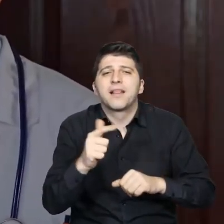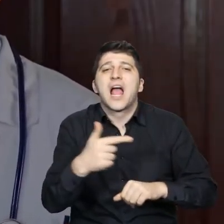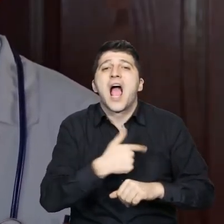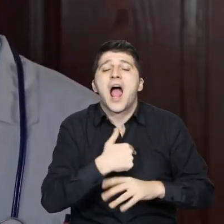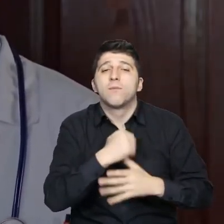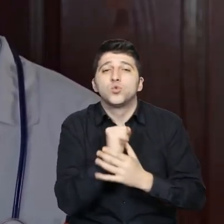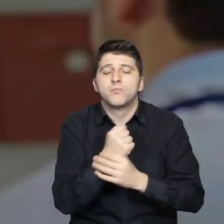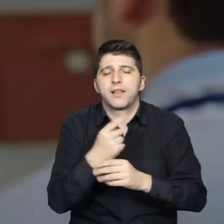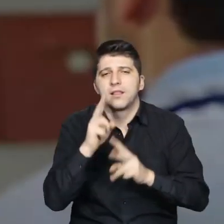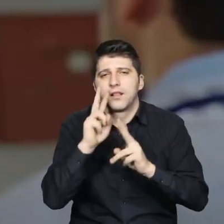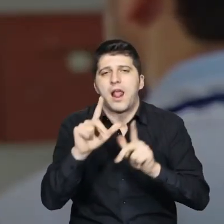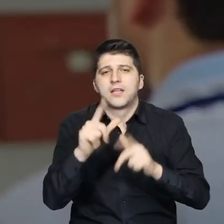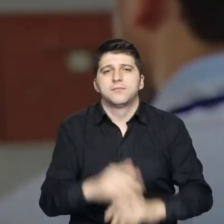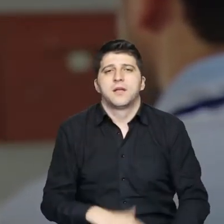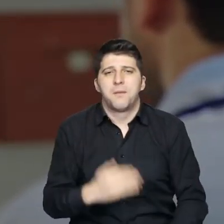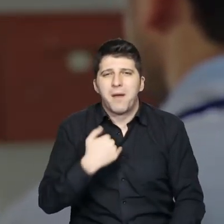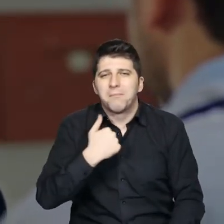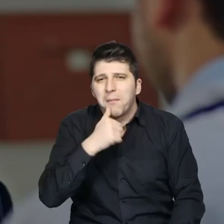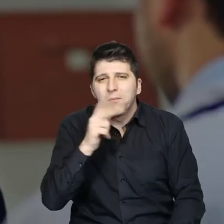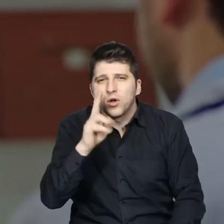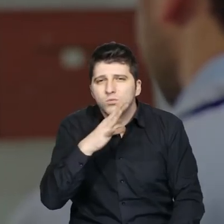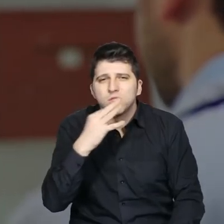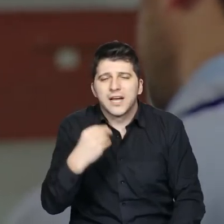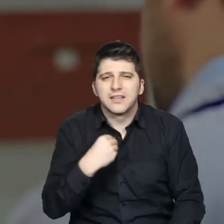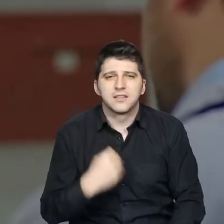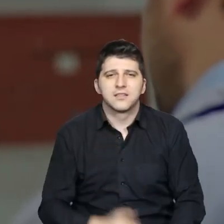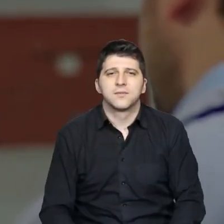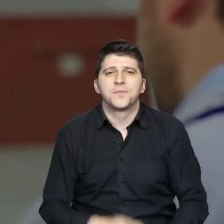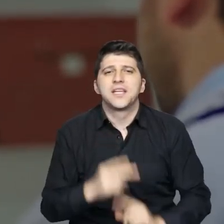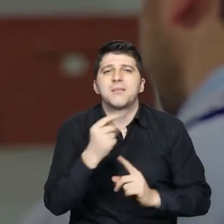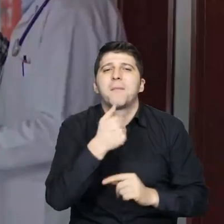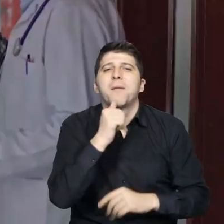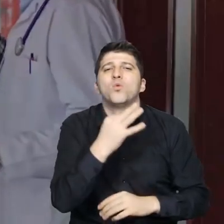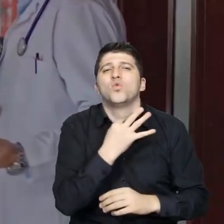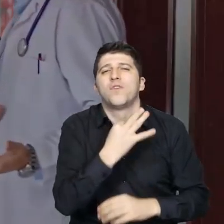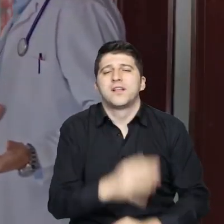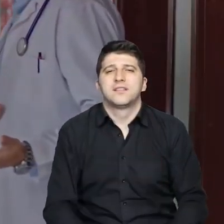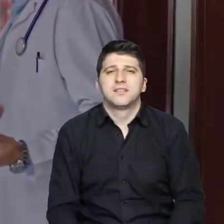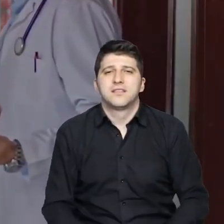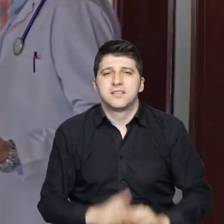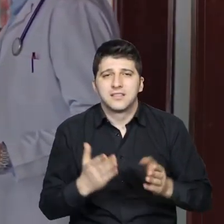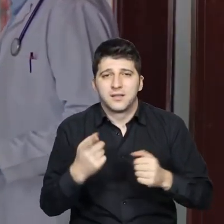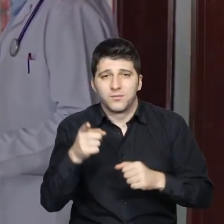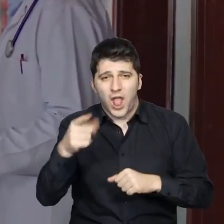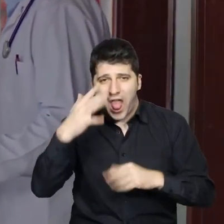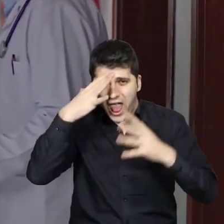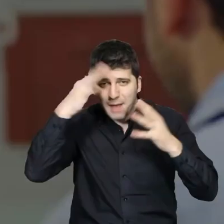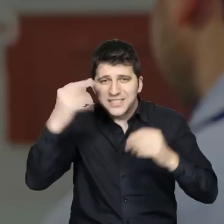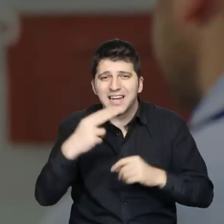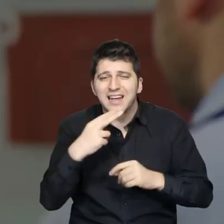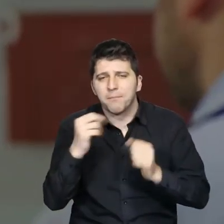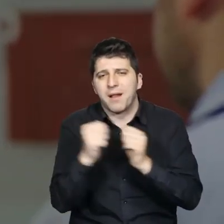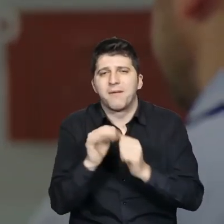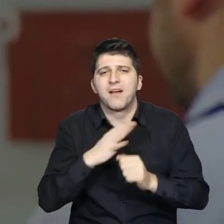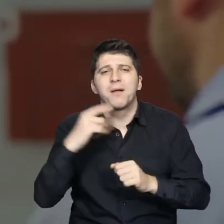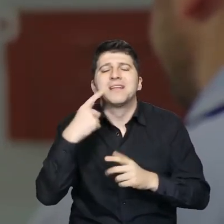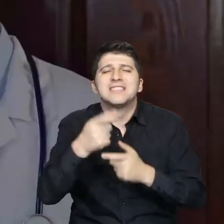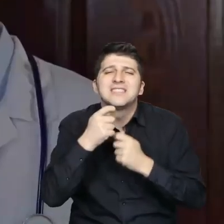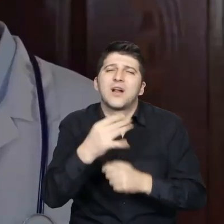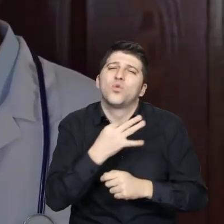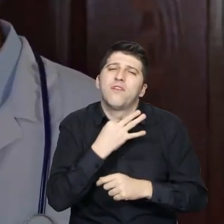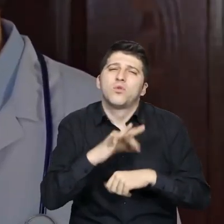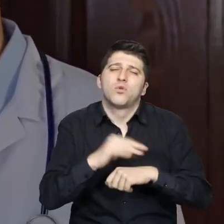uzmanını görmesi gerekiyor. Ben bir babamı göreyim müsaadenizle. İbrahim abi, lütfen. Zaten Burcu hemşire yanında. Merak etmeyin. Israr ediyorum doktor